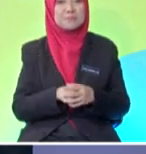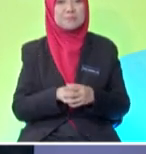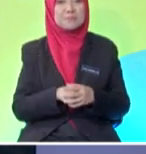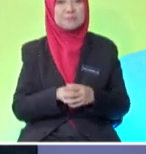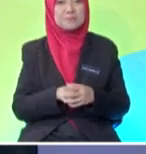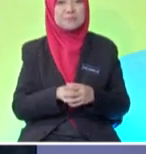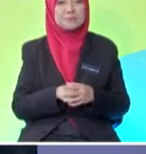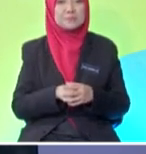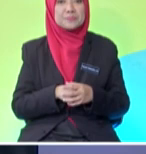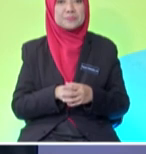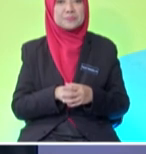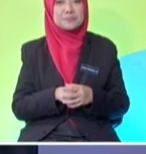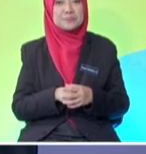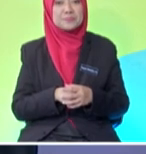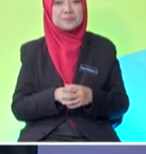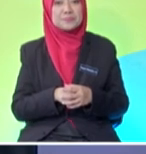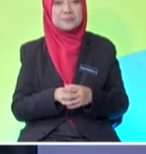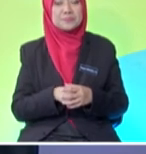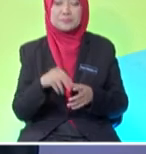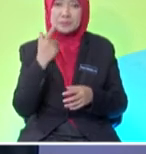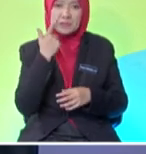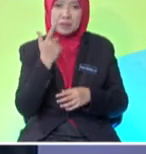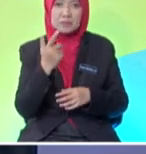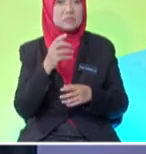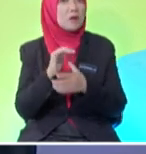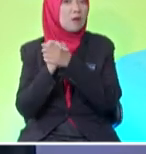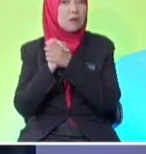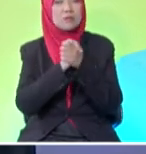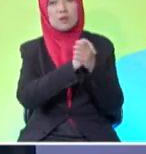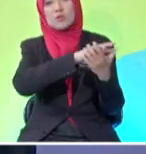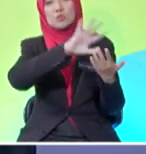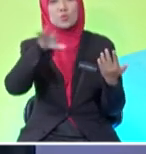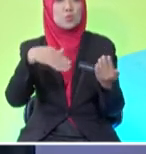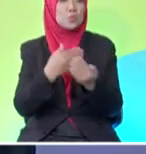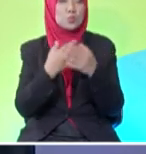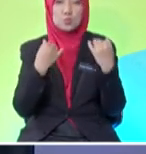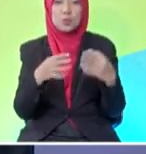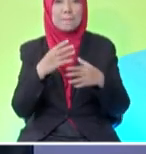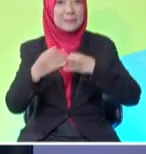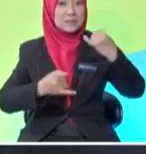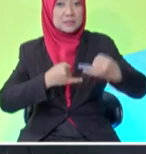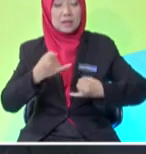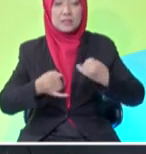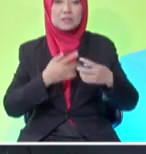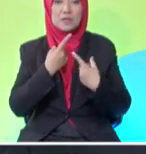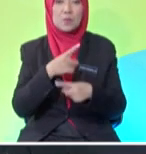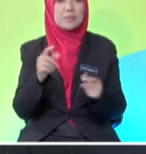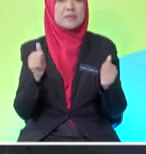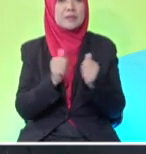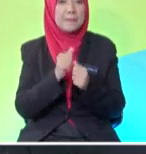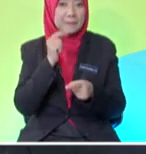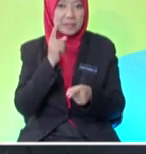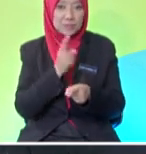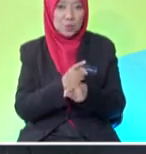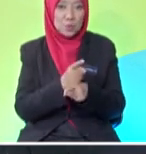jadi saya lihat kaitannya semua pelajaran tah dapat menjawab dengan dengan betul